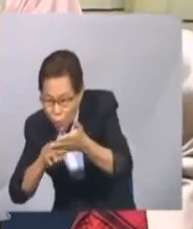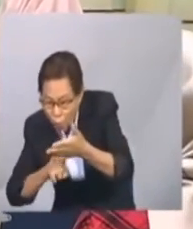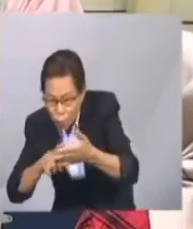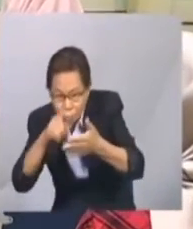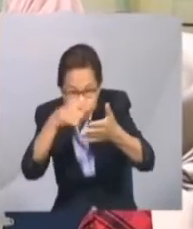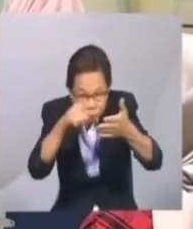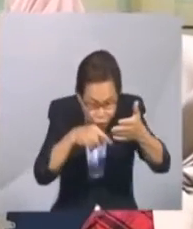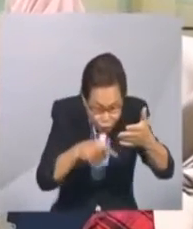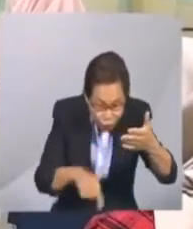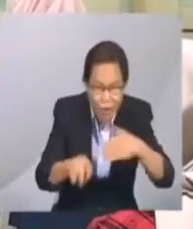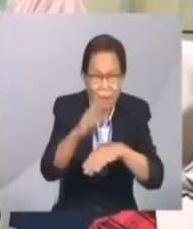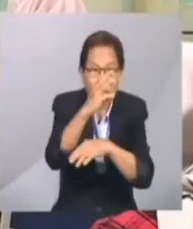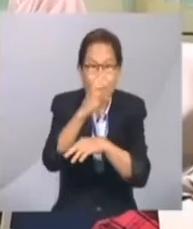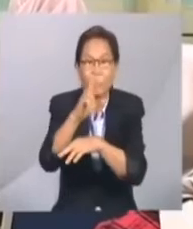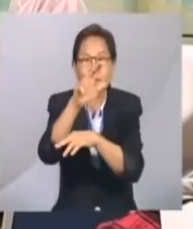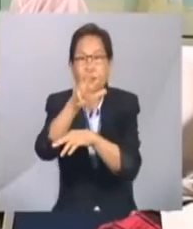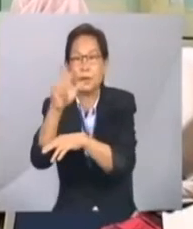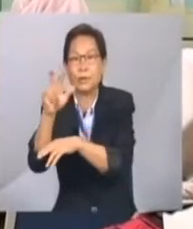atas